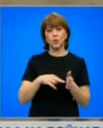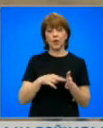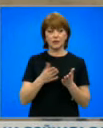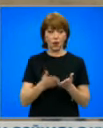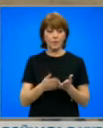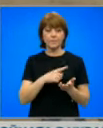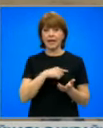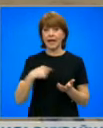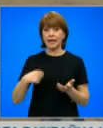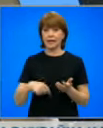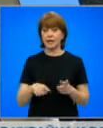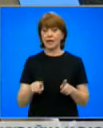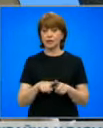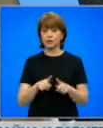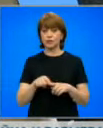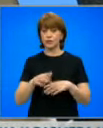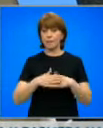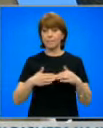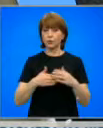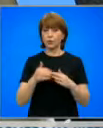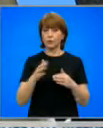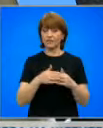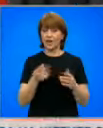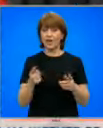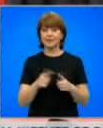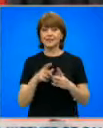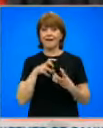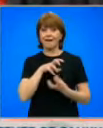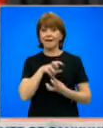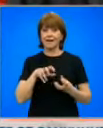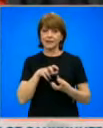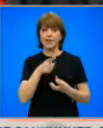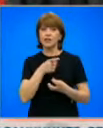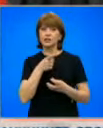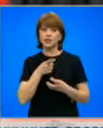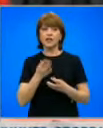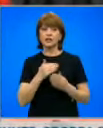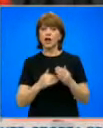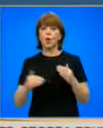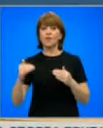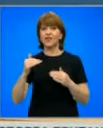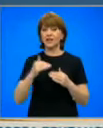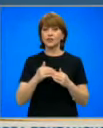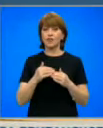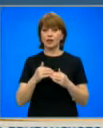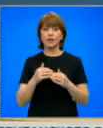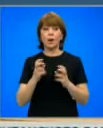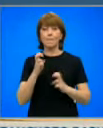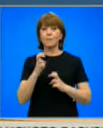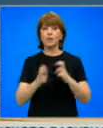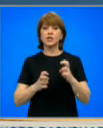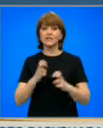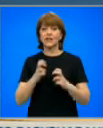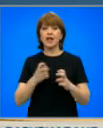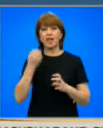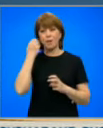И Китай се подготвя за потенциална енергийна криза. Страната обяви, че ще увеличи производството на изкопаеми горива. Заради високите